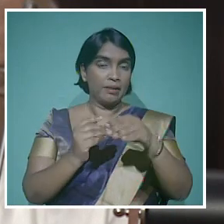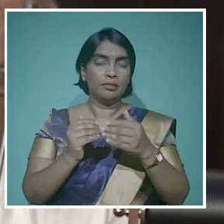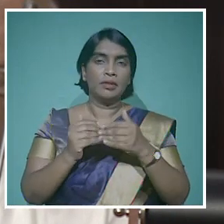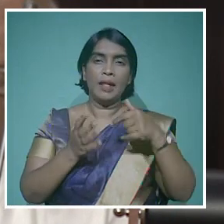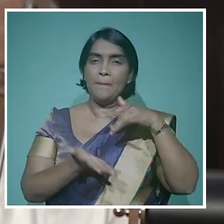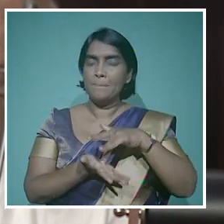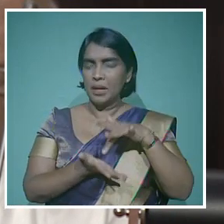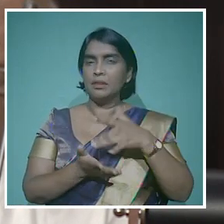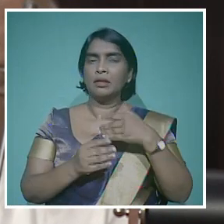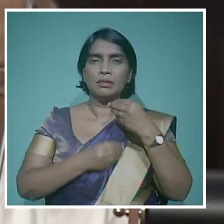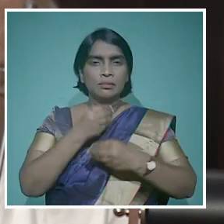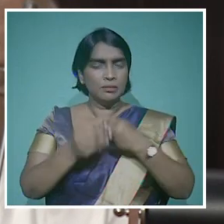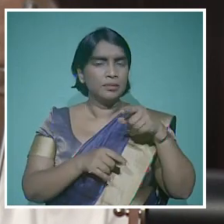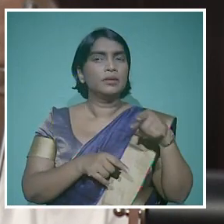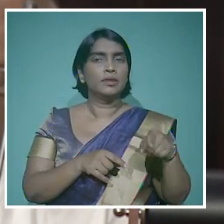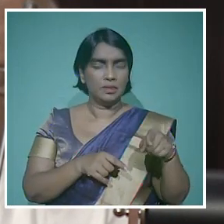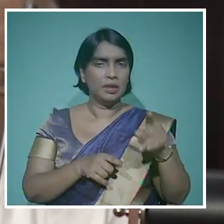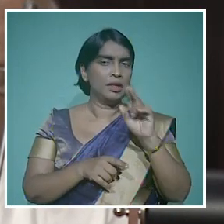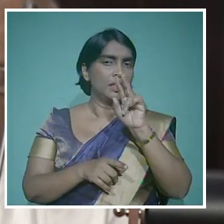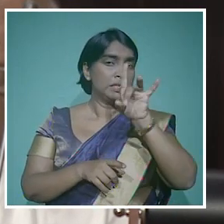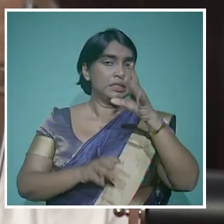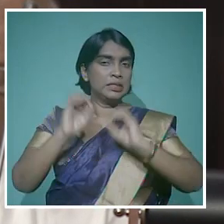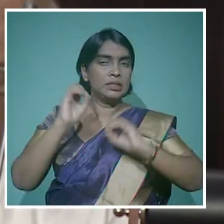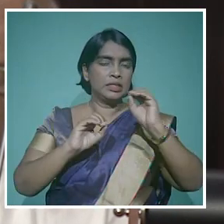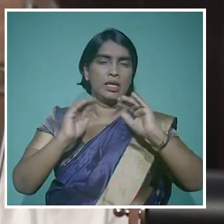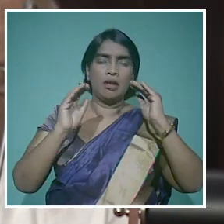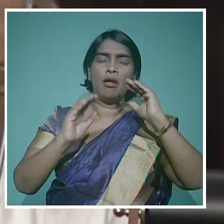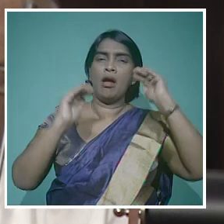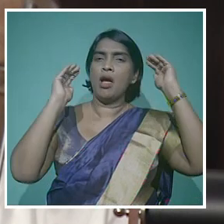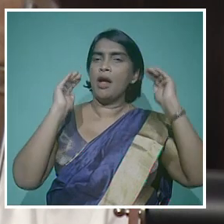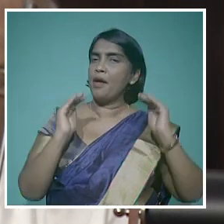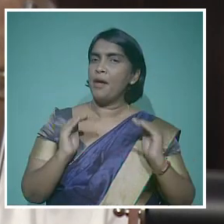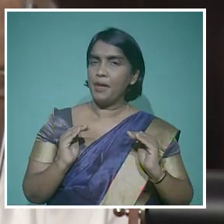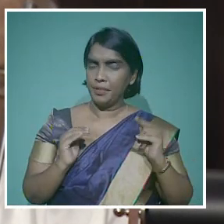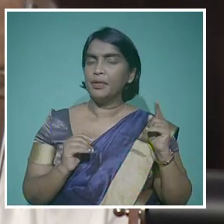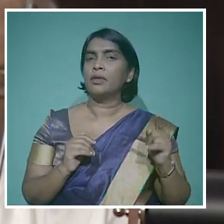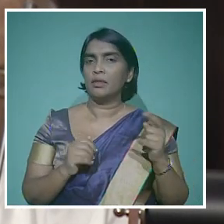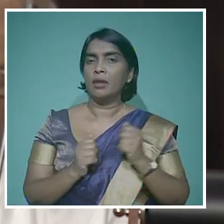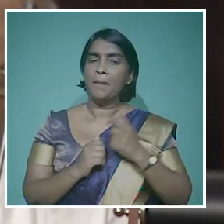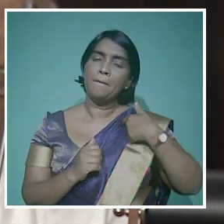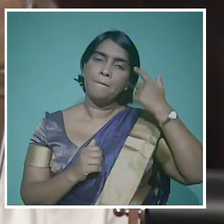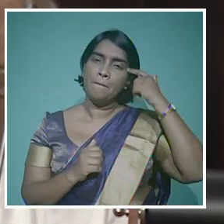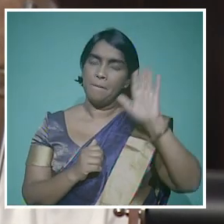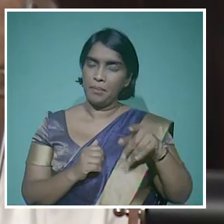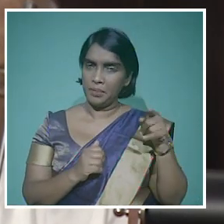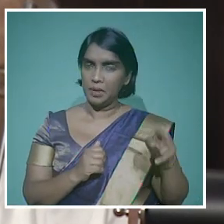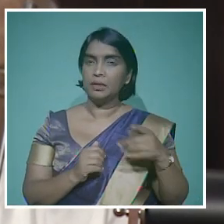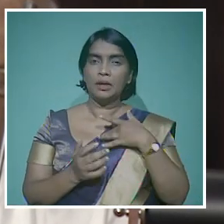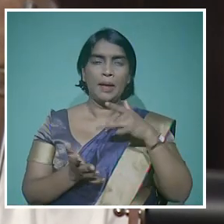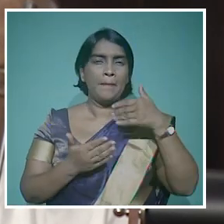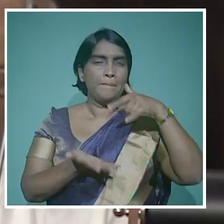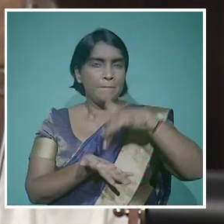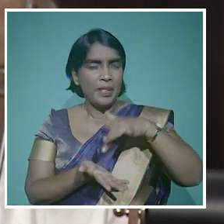කාලීනව දළදේශීය නිෂ්පාදිතයෙන් 100%කට වඩා පහළ මට්ටමකට ගෙන ඒමට අප බලාපොරොත්තු වෙනවා. මැදි